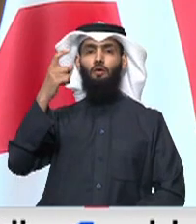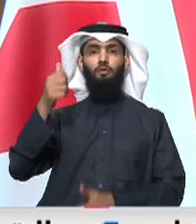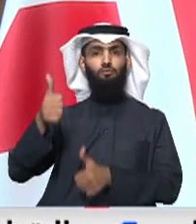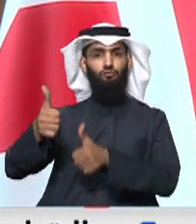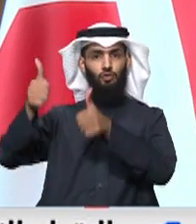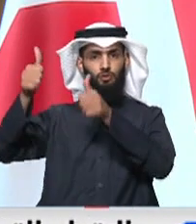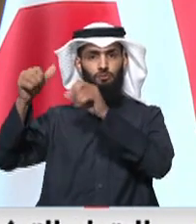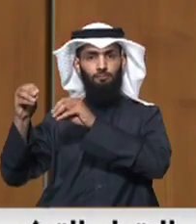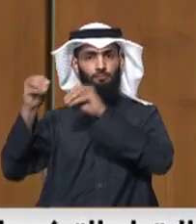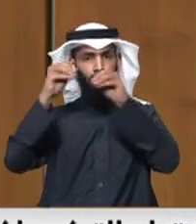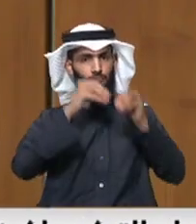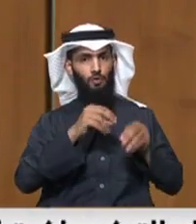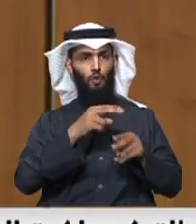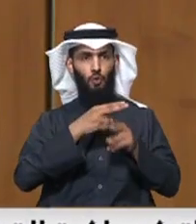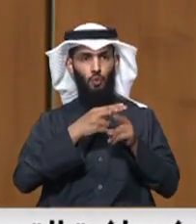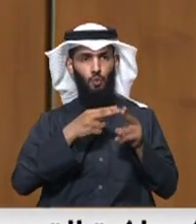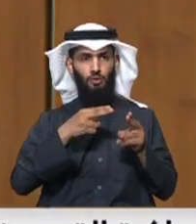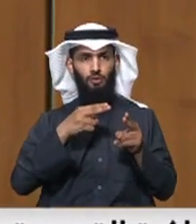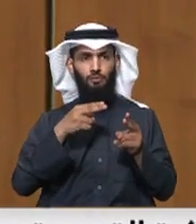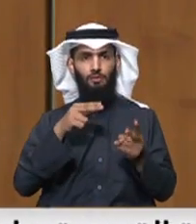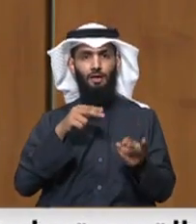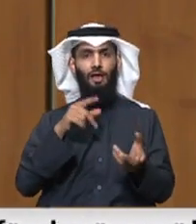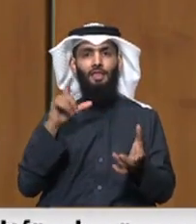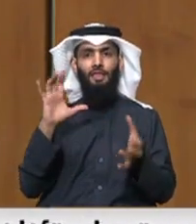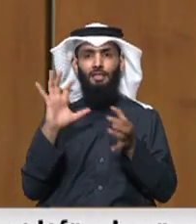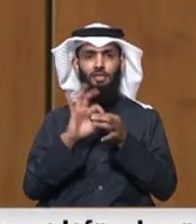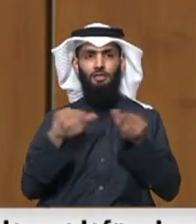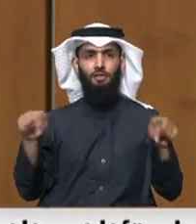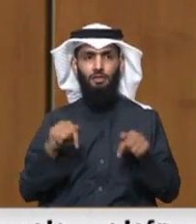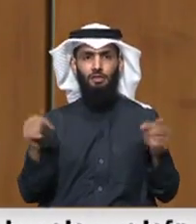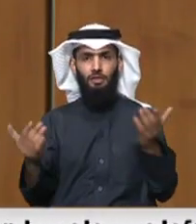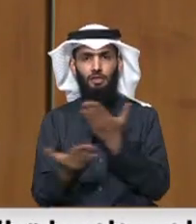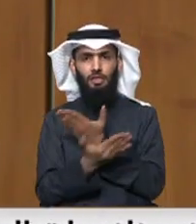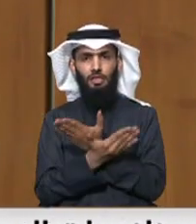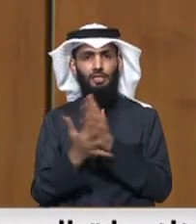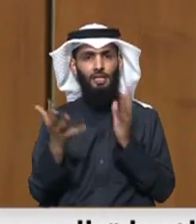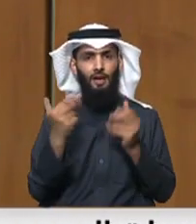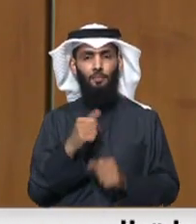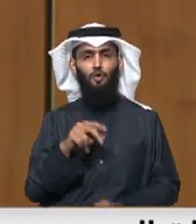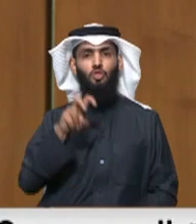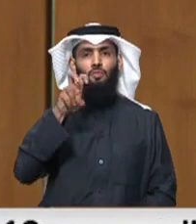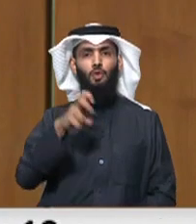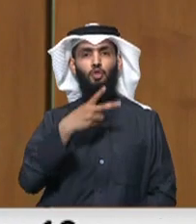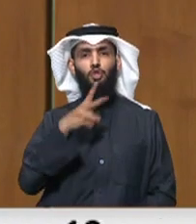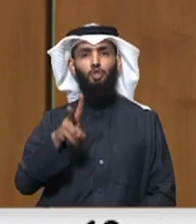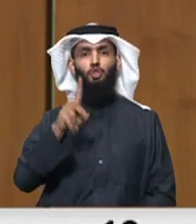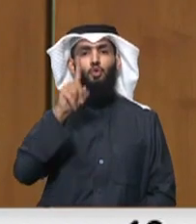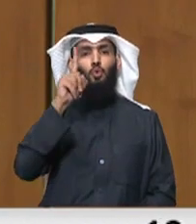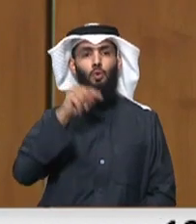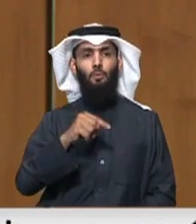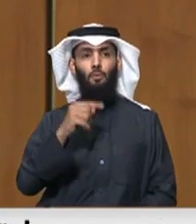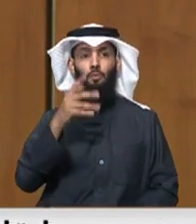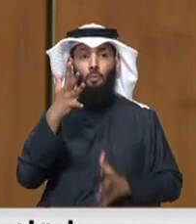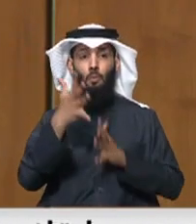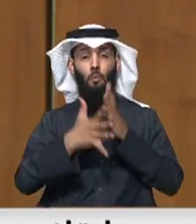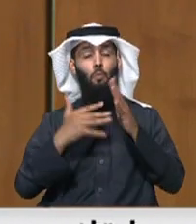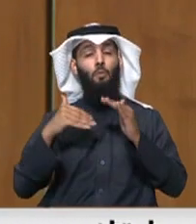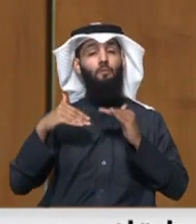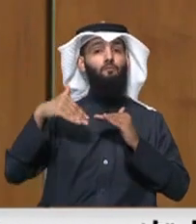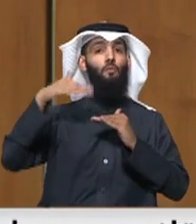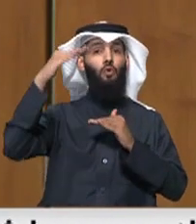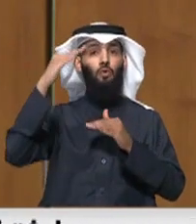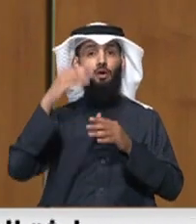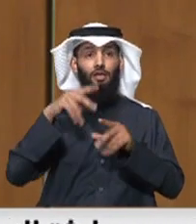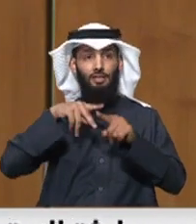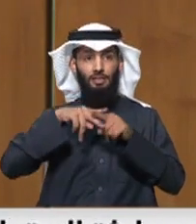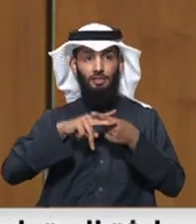لمطار الكويت الدولي. مدة هذا العقد 820 يوم بقيمة وقدرها 6,700,000 دينار كويتي، ومدة